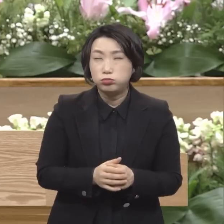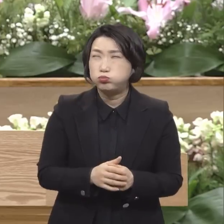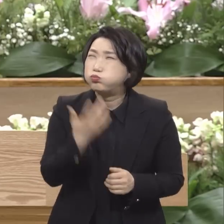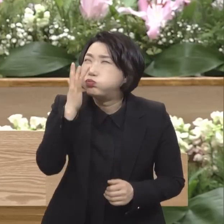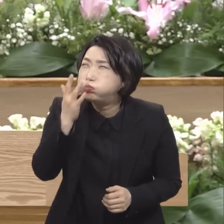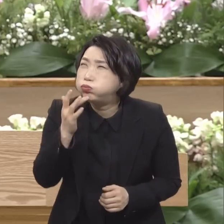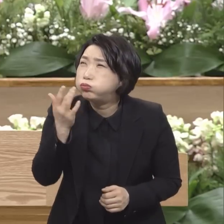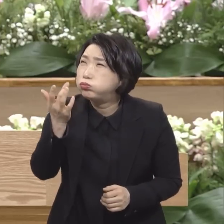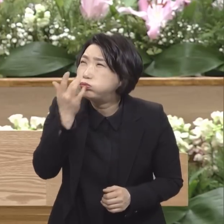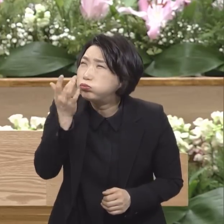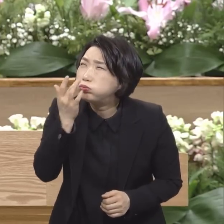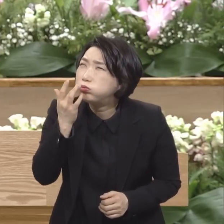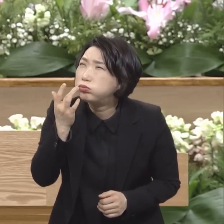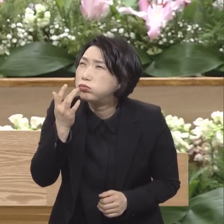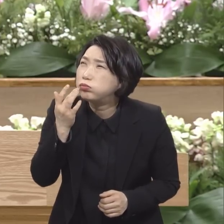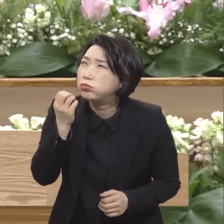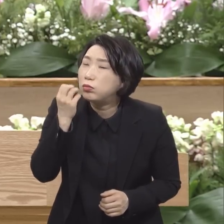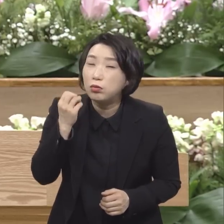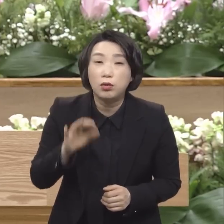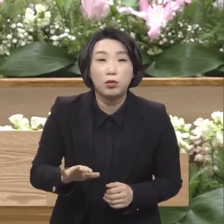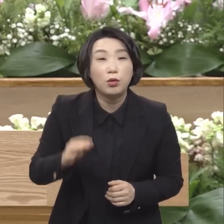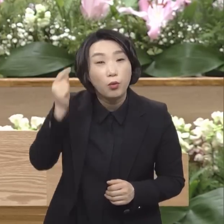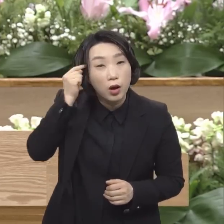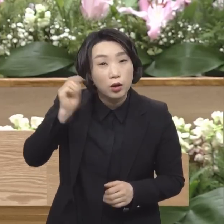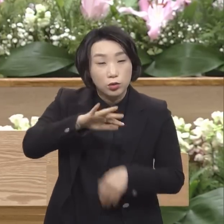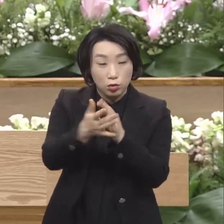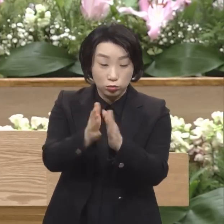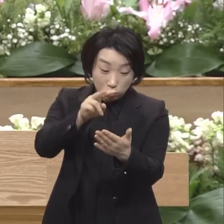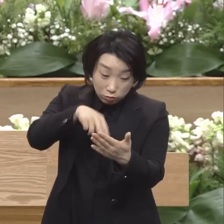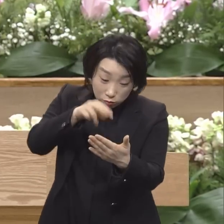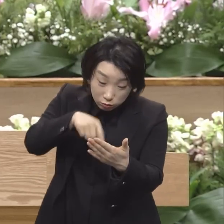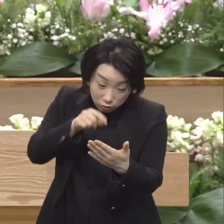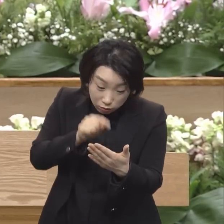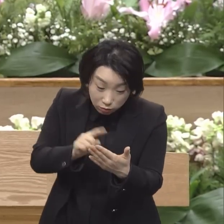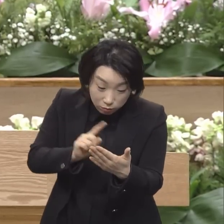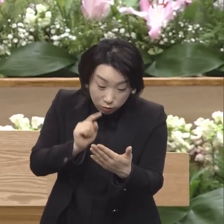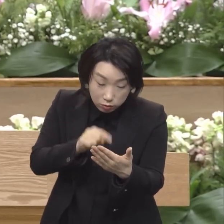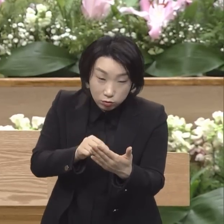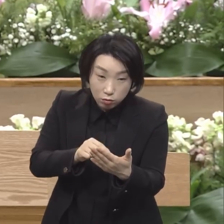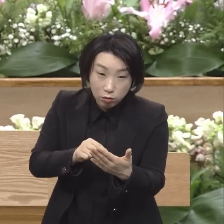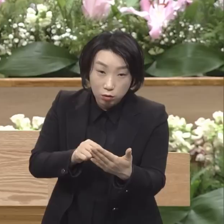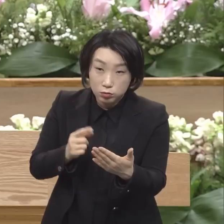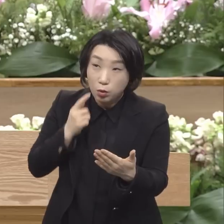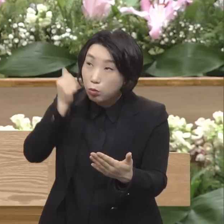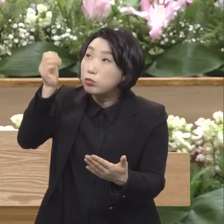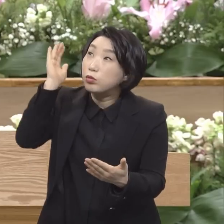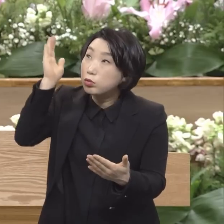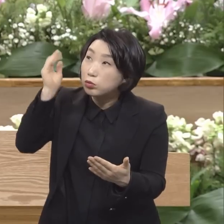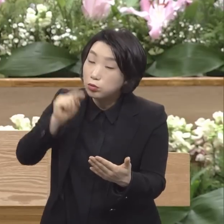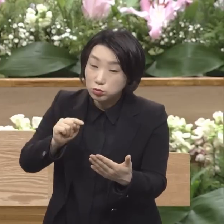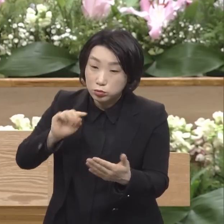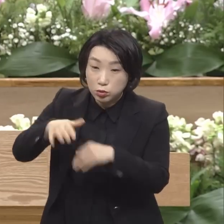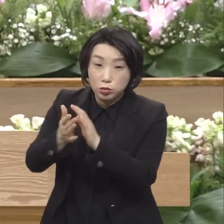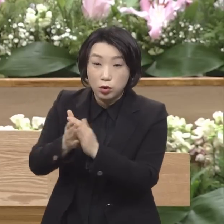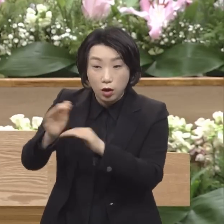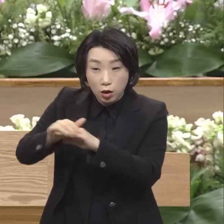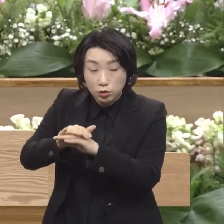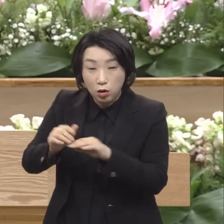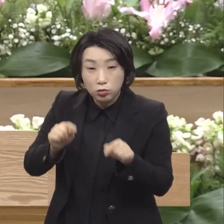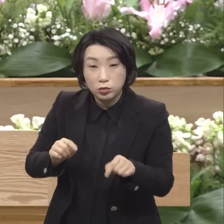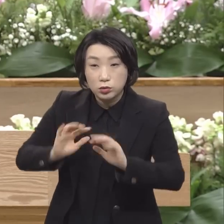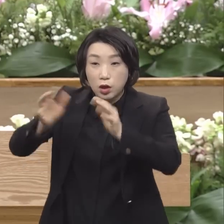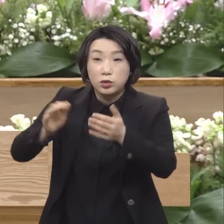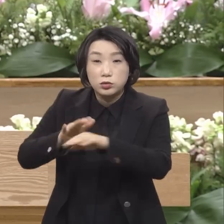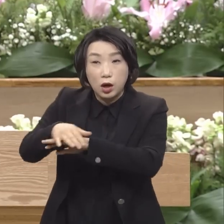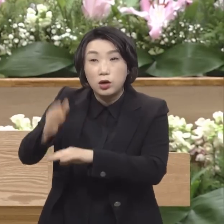수가 없어. 왜? 성경을 자기가 읽으면서도 아니 목사님이 성경을 해석하고